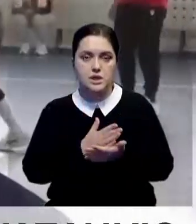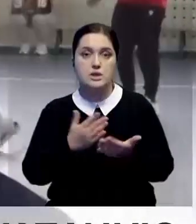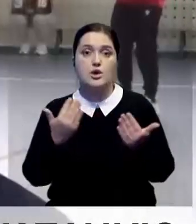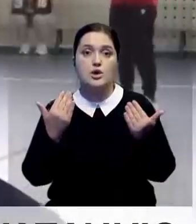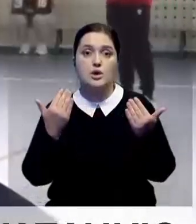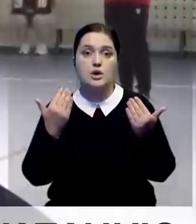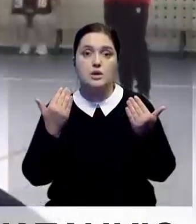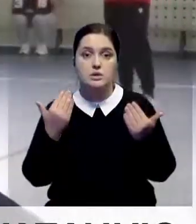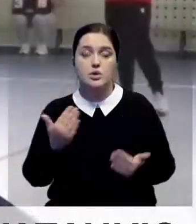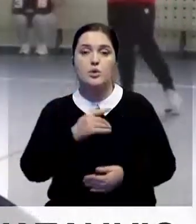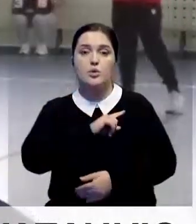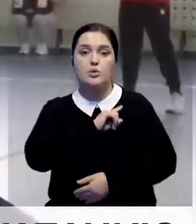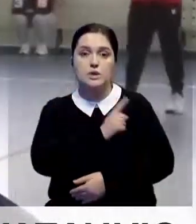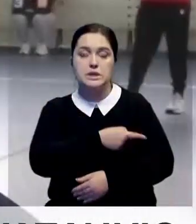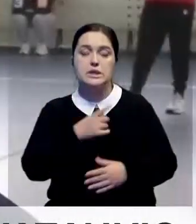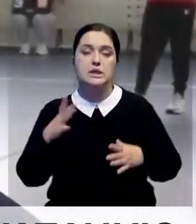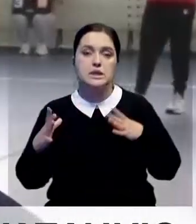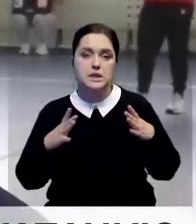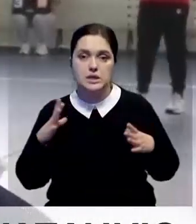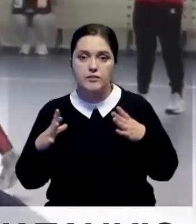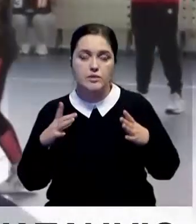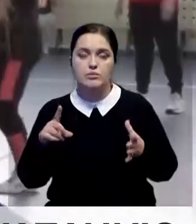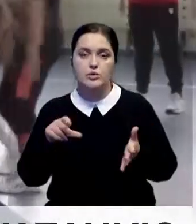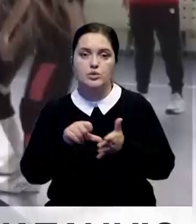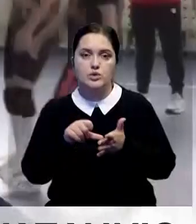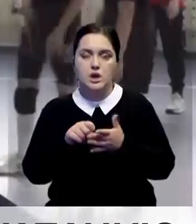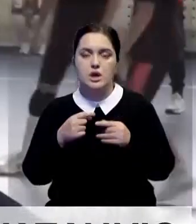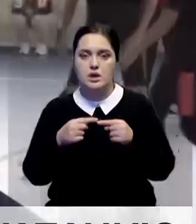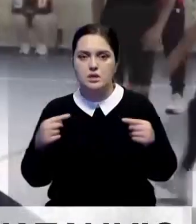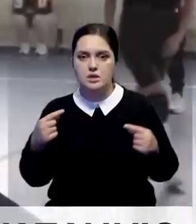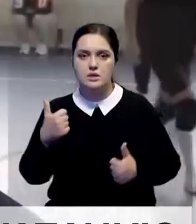Теперь нам остается только усиленно тренироваться, чтобы участвовать в различных состязаниях.